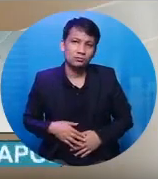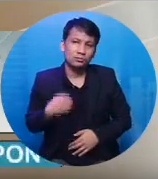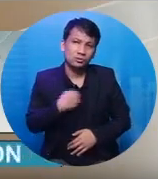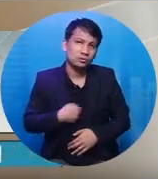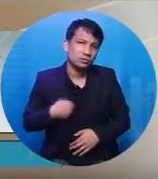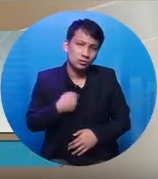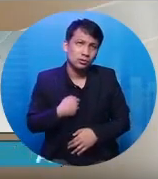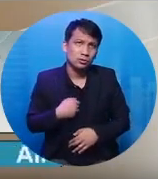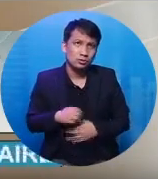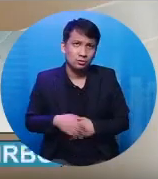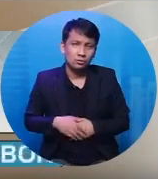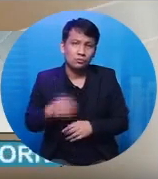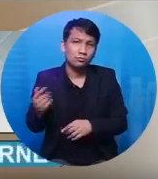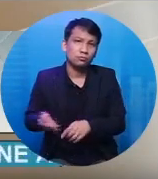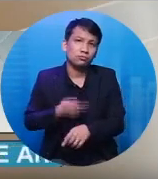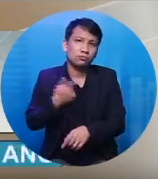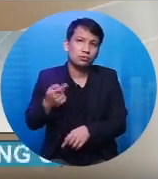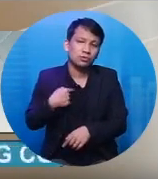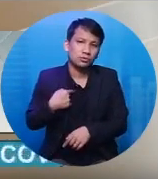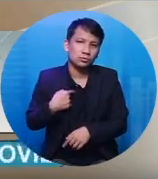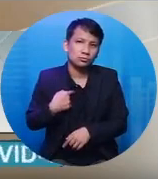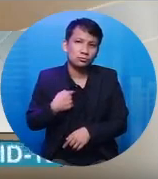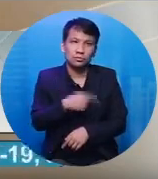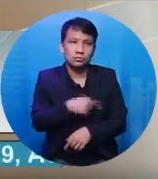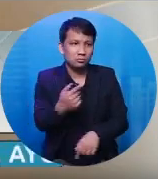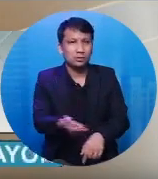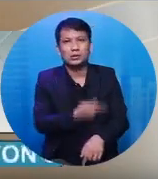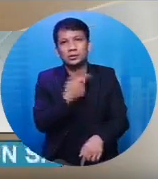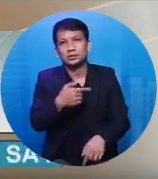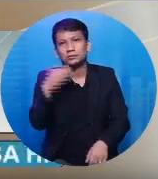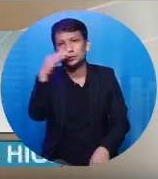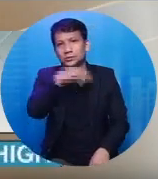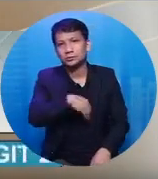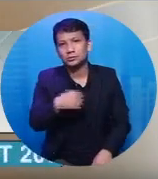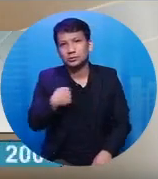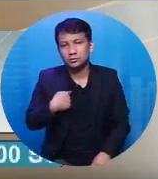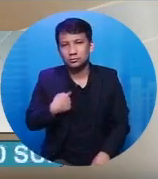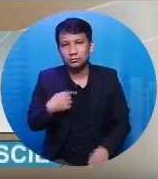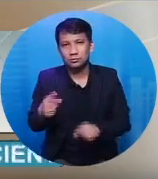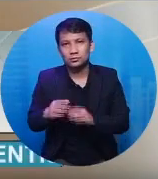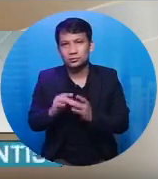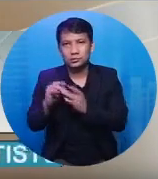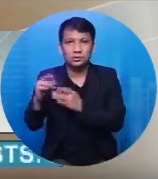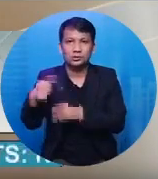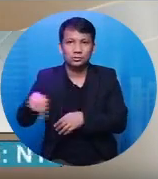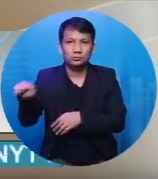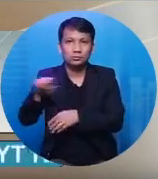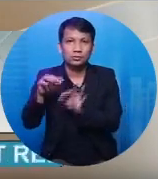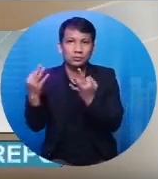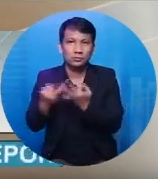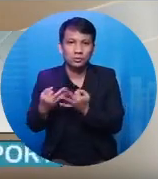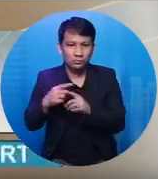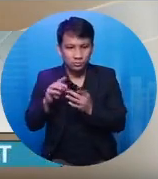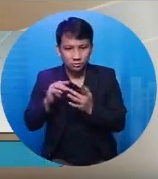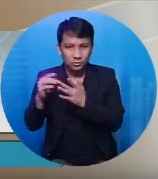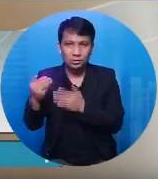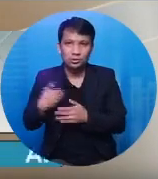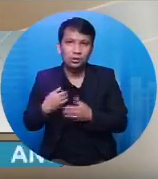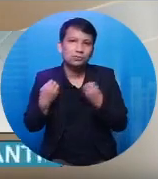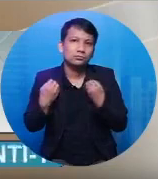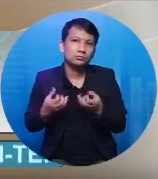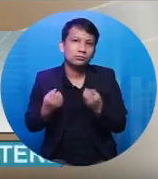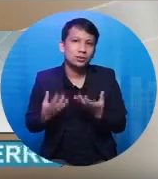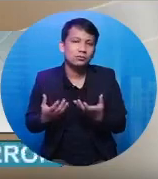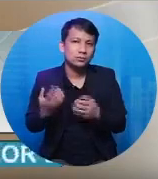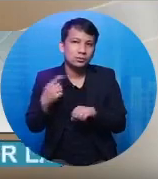po. Matagal na pong panahon niya kami niloloko, lalo na po ako. For so many times, ginawa na